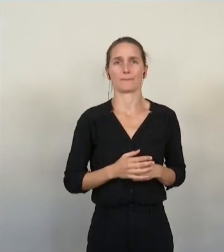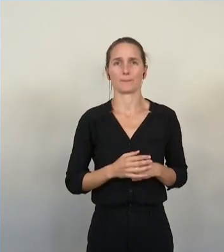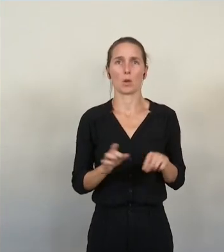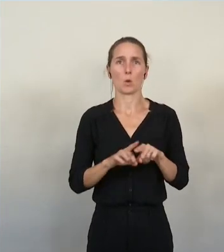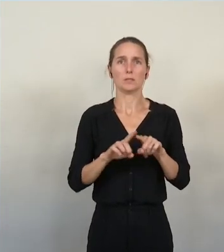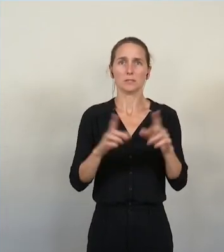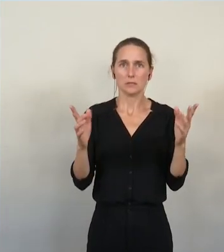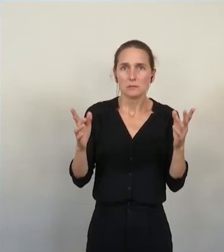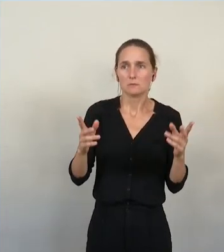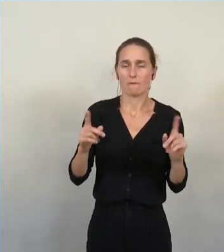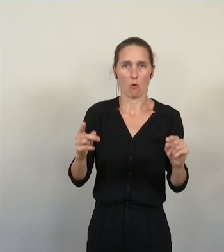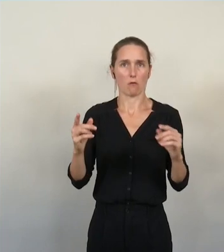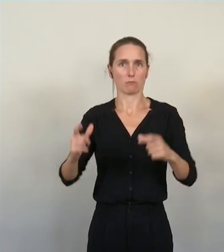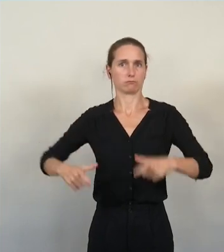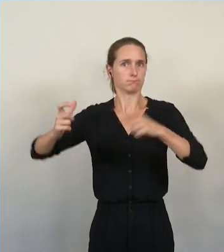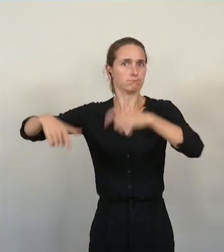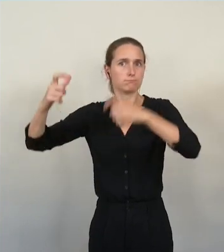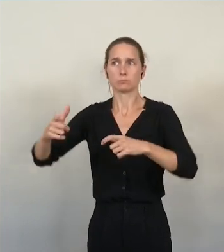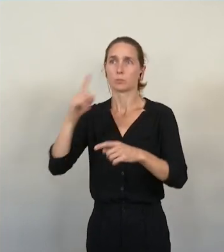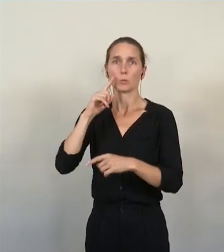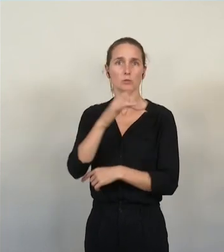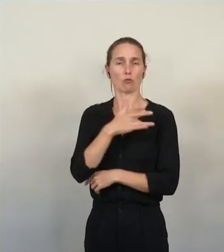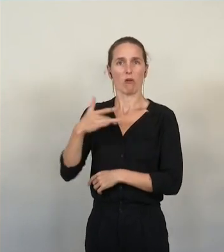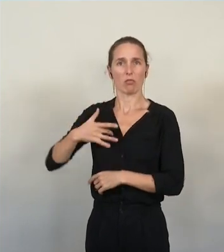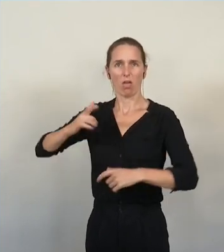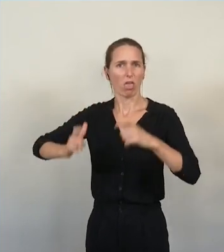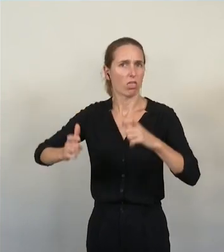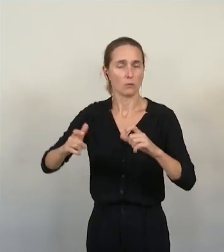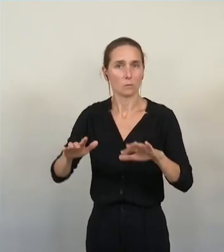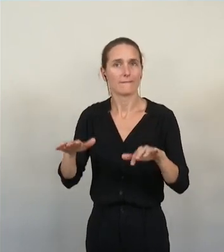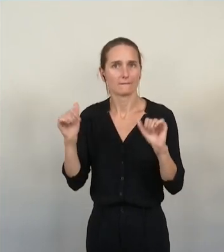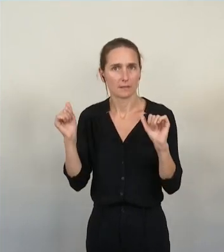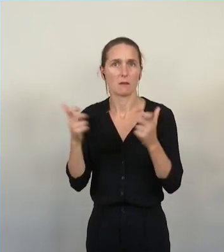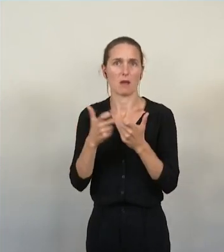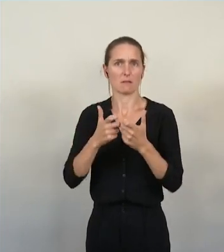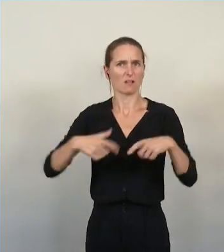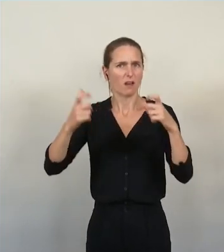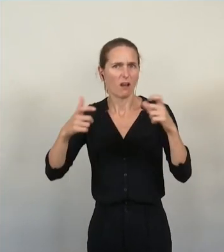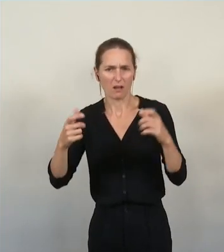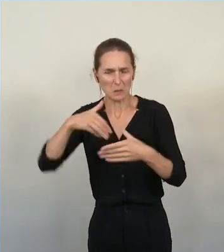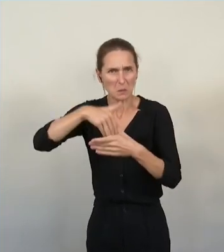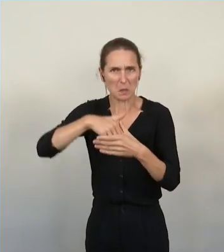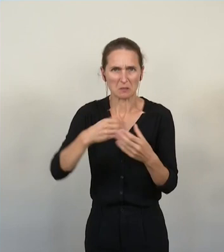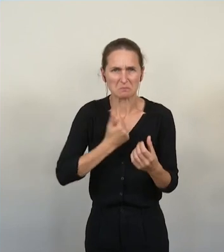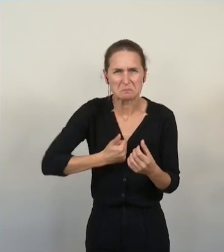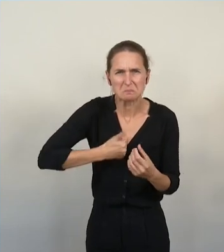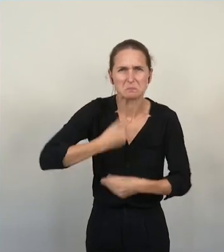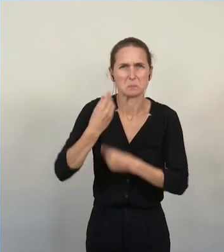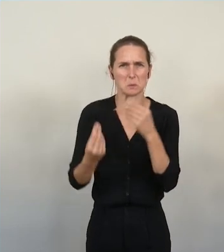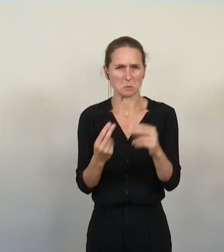l'adjoint à la santé pourrait ici en parler longuement par la lutte contre l'habitat indécent ou insalubre par le biais de son